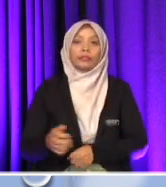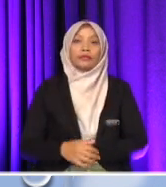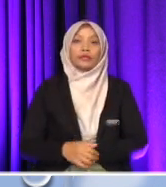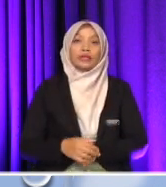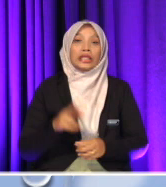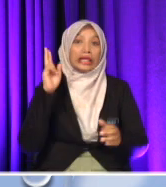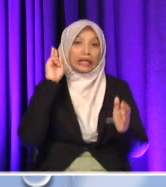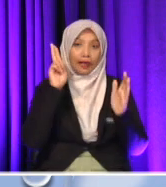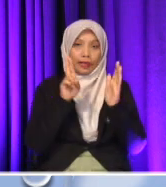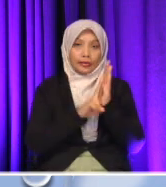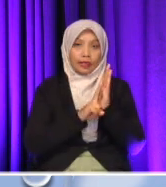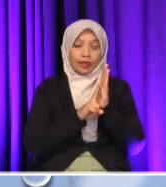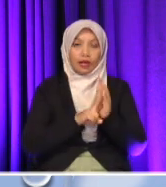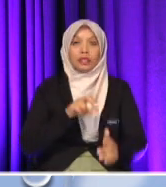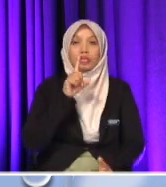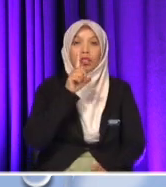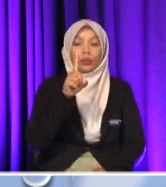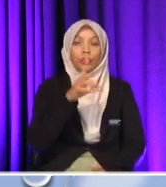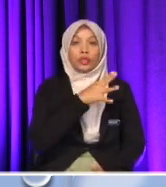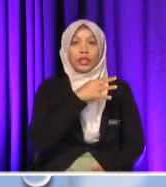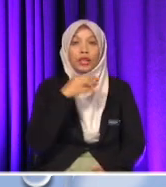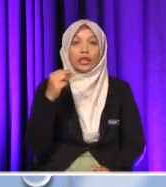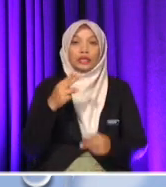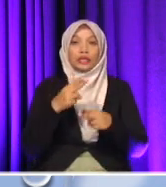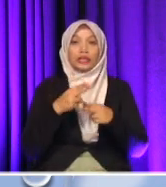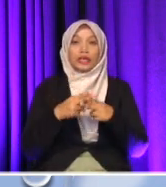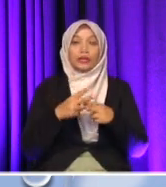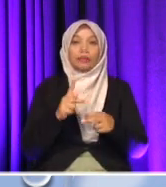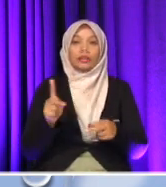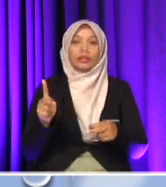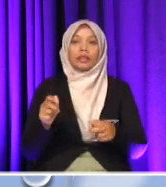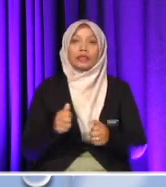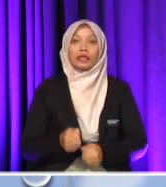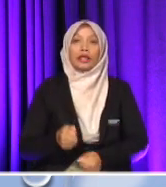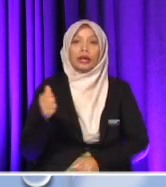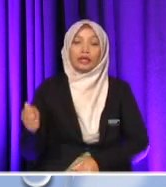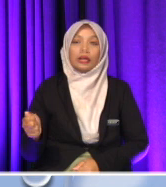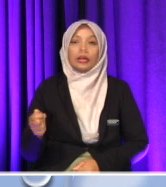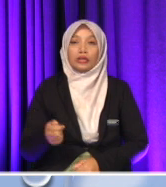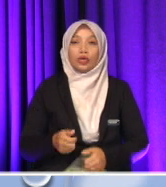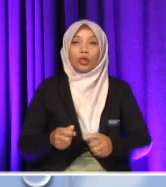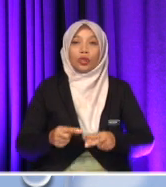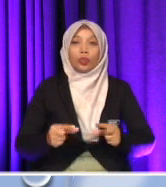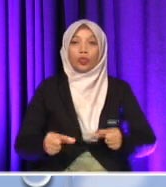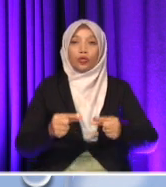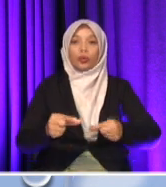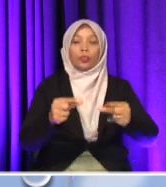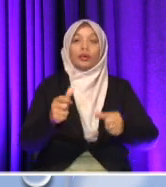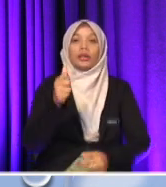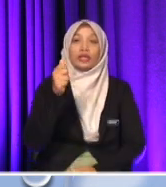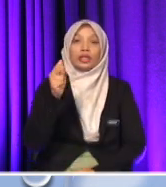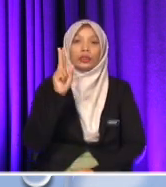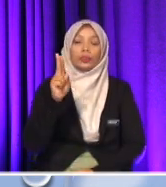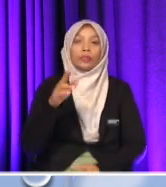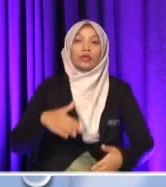1. Okey, dan namakan alat yang menghasilkan gelombang AU untuk dipaparkan pada skrin. Apa alatnya tadi kan? Okey,